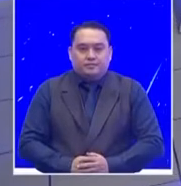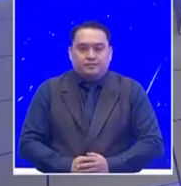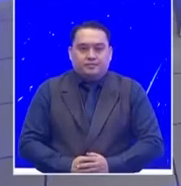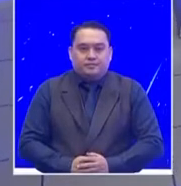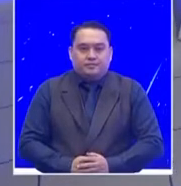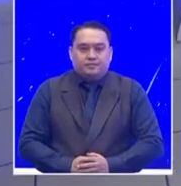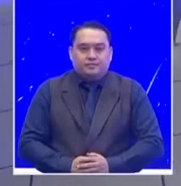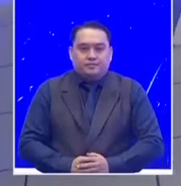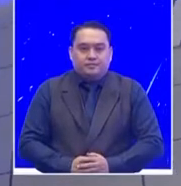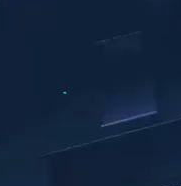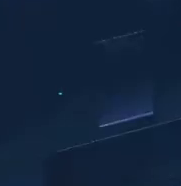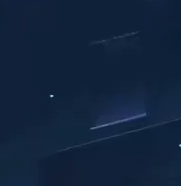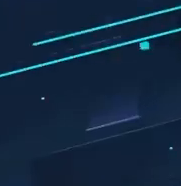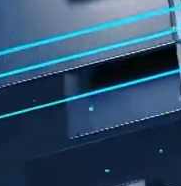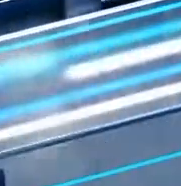важном.